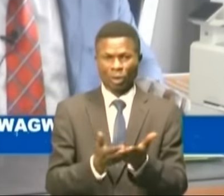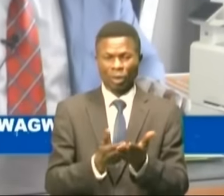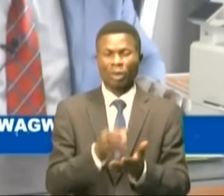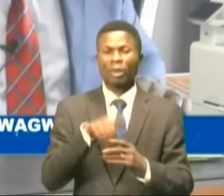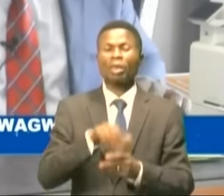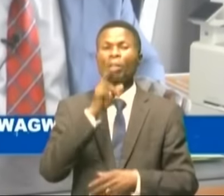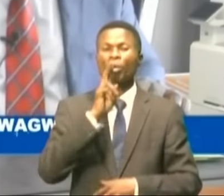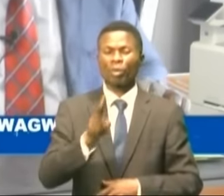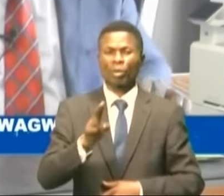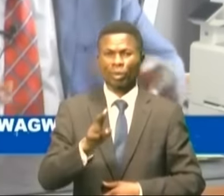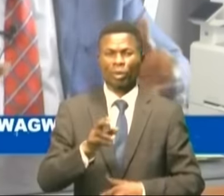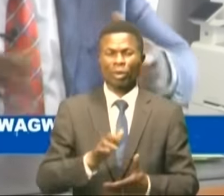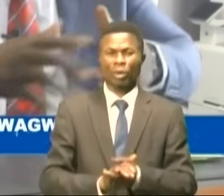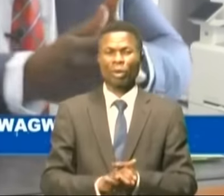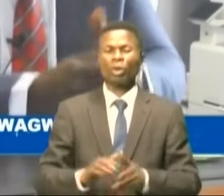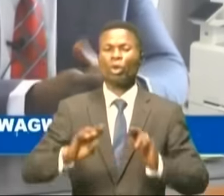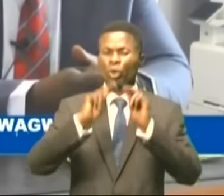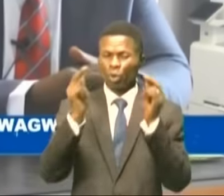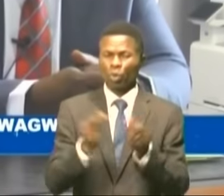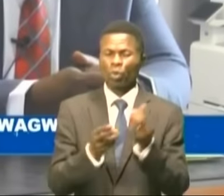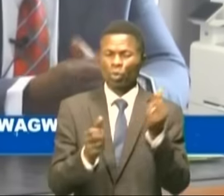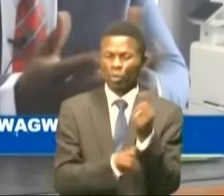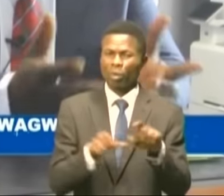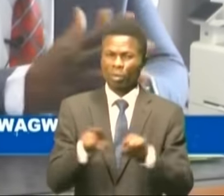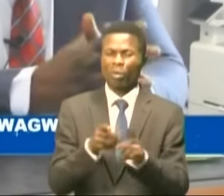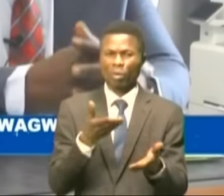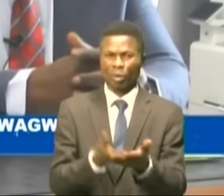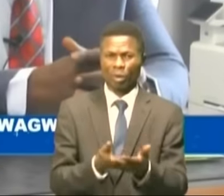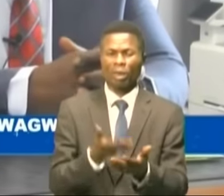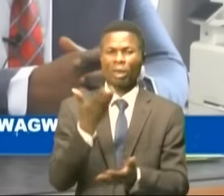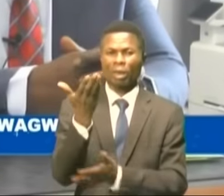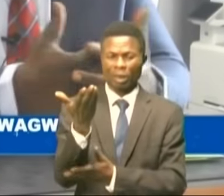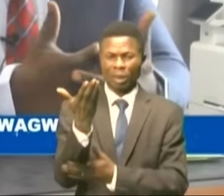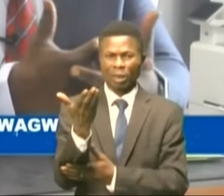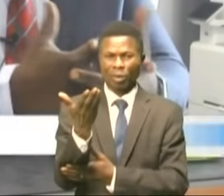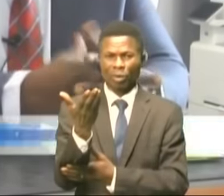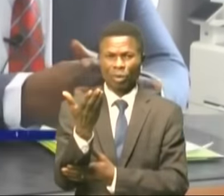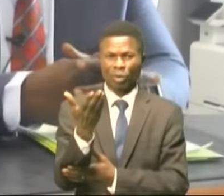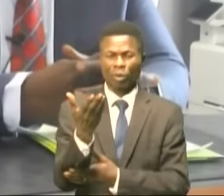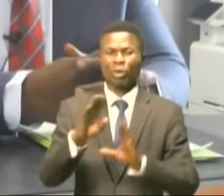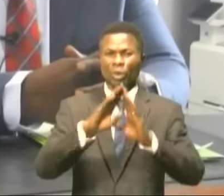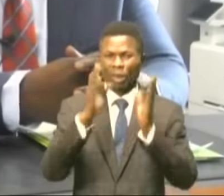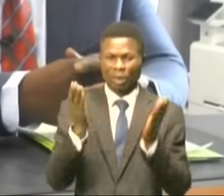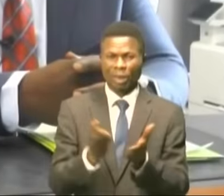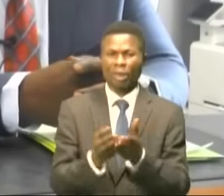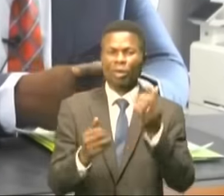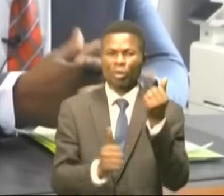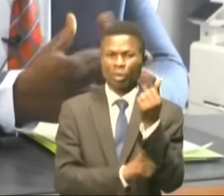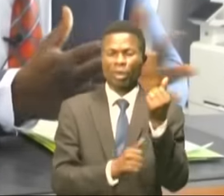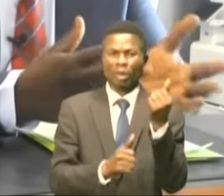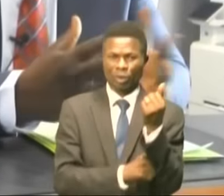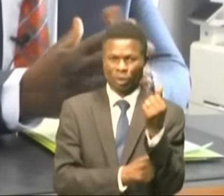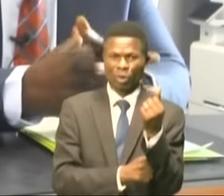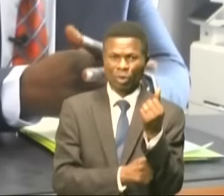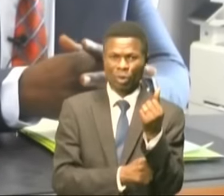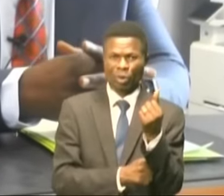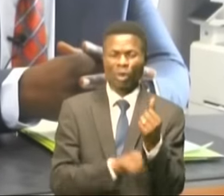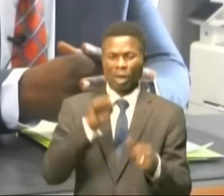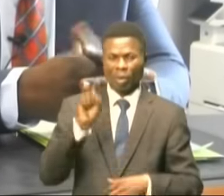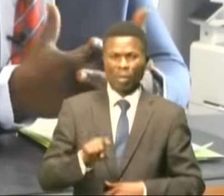sont les 6 membres du présidium qui sont servis. Et chacun a positionné ce qu'il veut. Si on